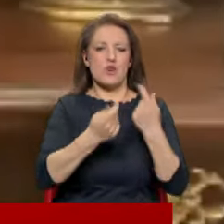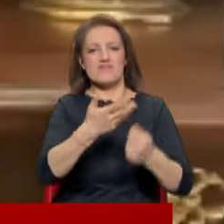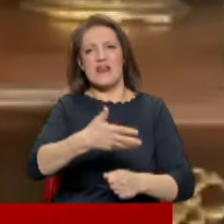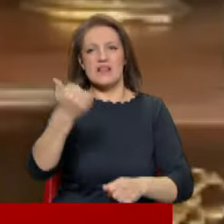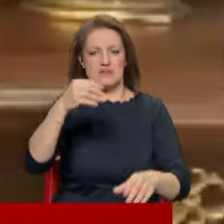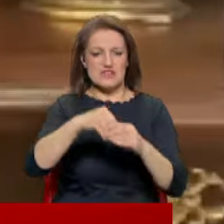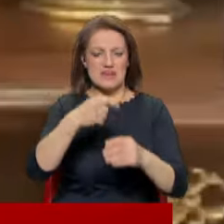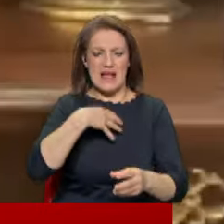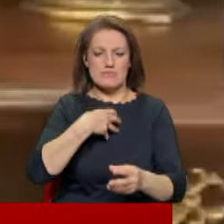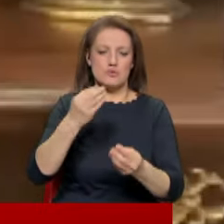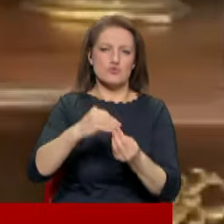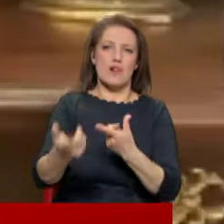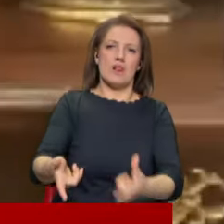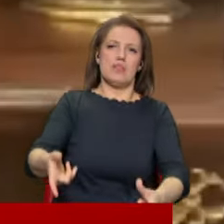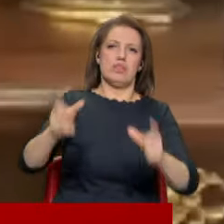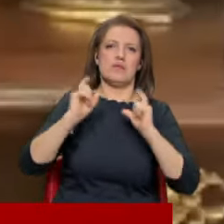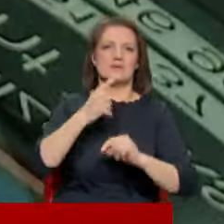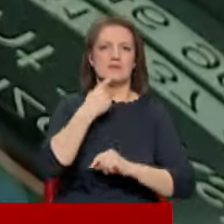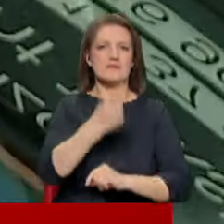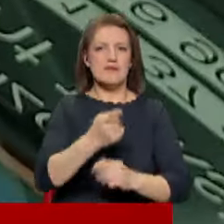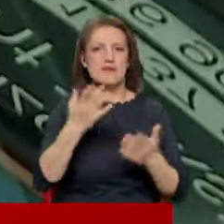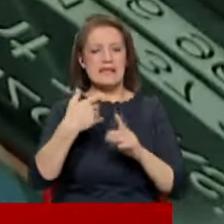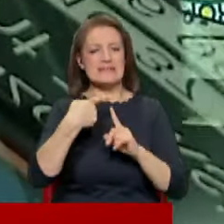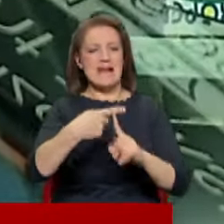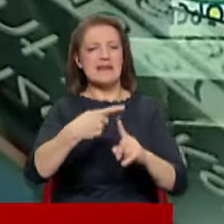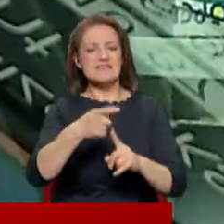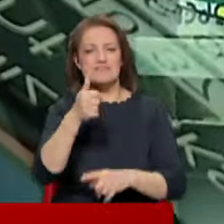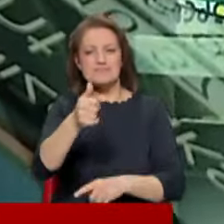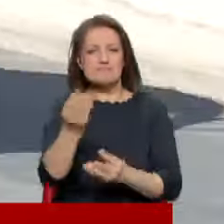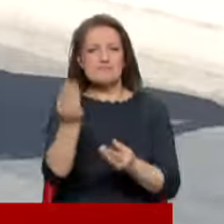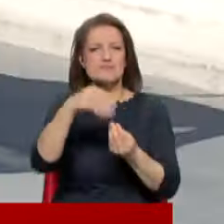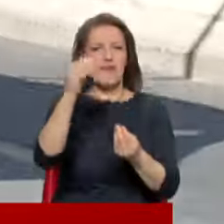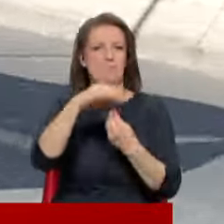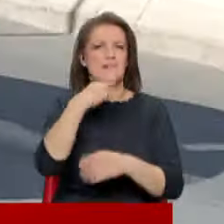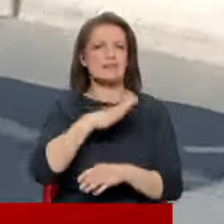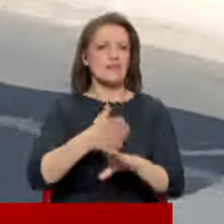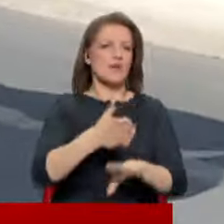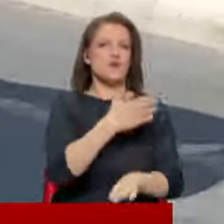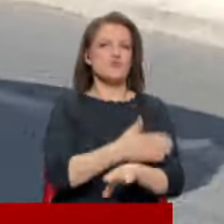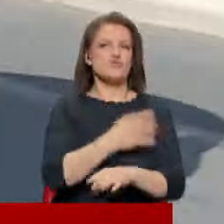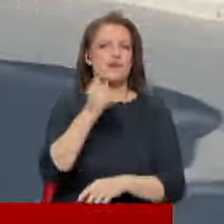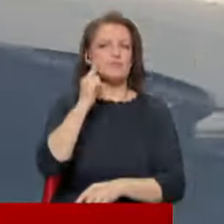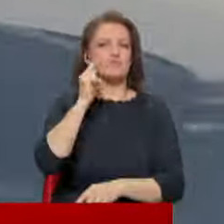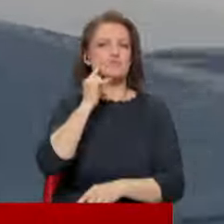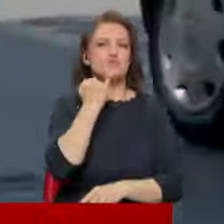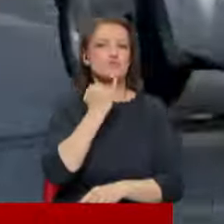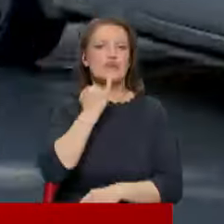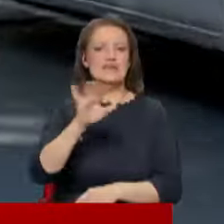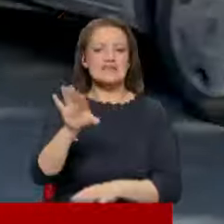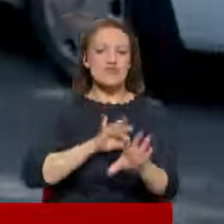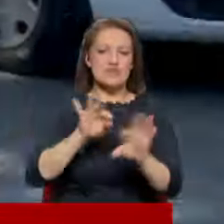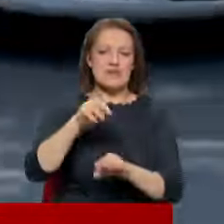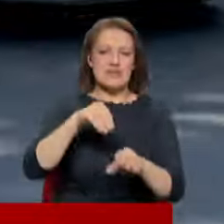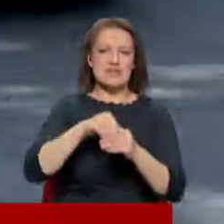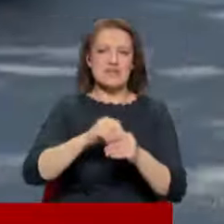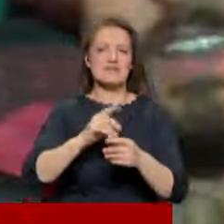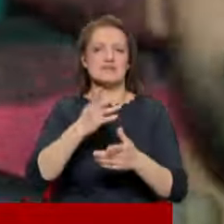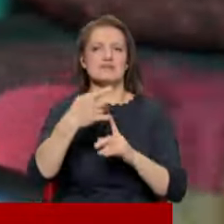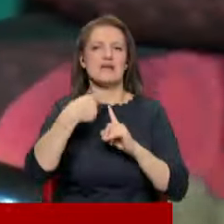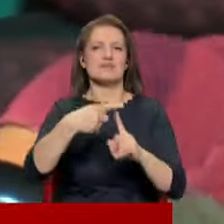için kendisini suçladığını öne sürdü. Sık sık taksi tarifelerine zam isteyen, daha önce yolcu seçtiği için taksisi de bağlanan